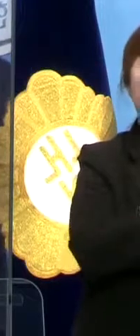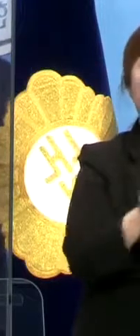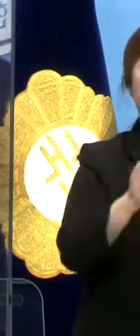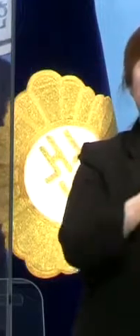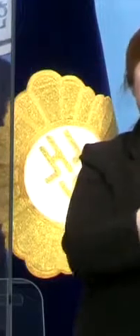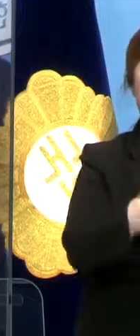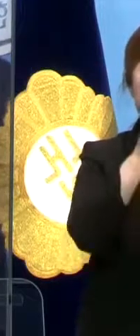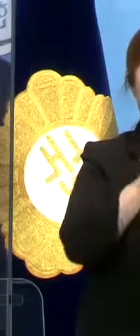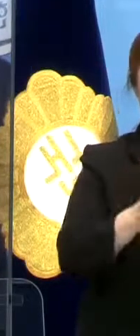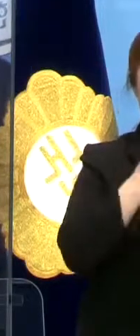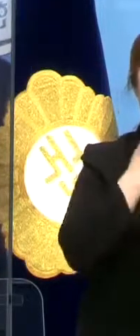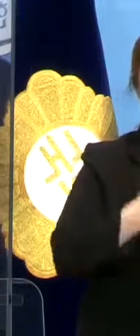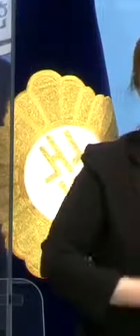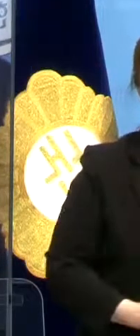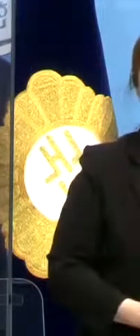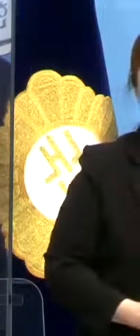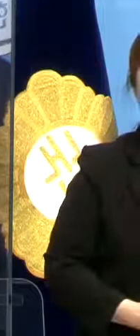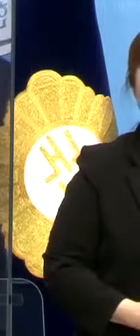상황입니다